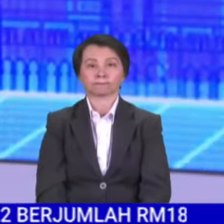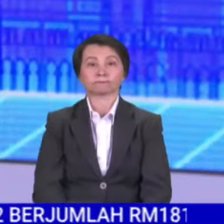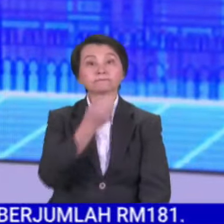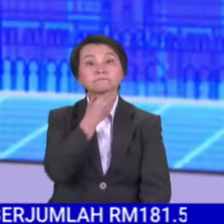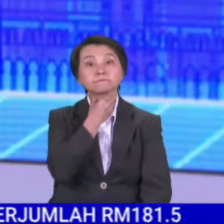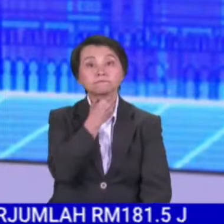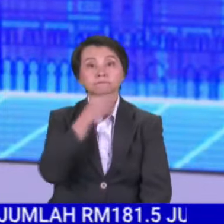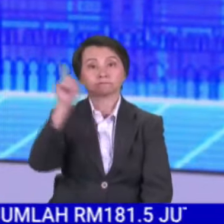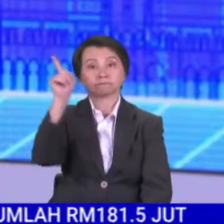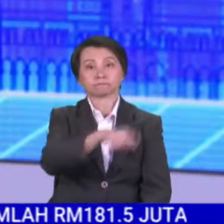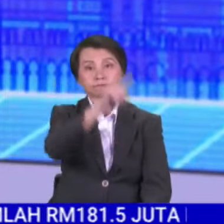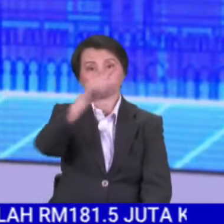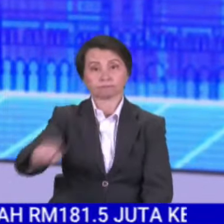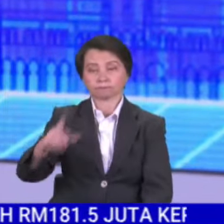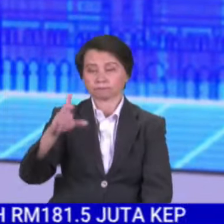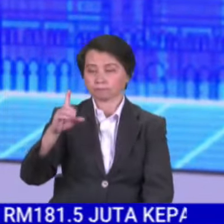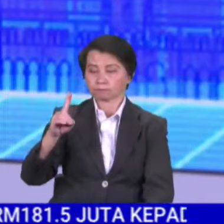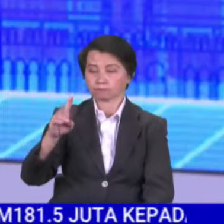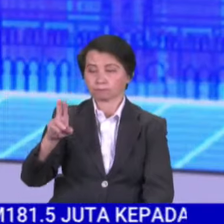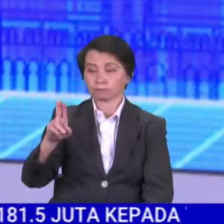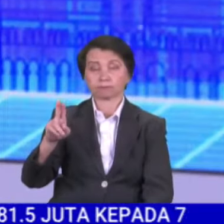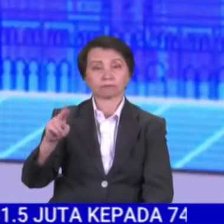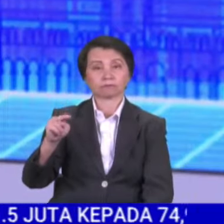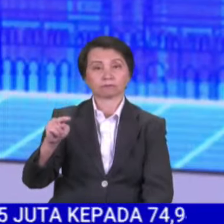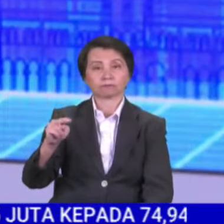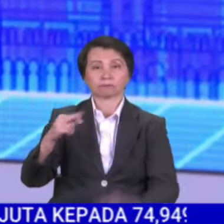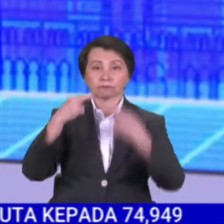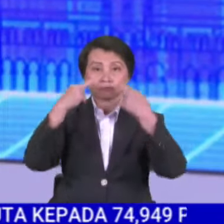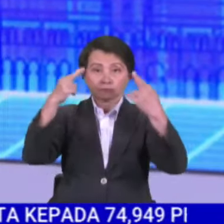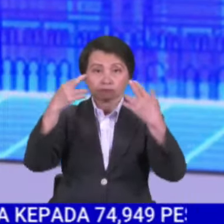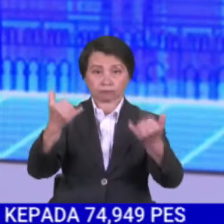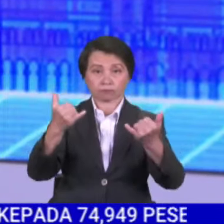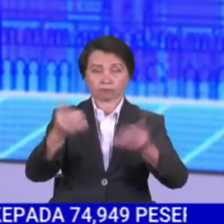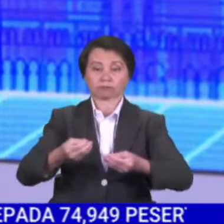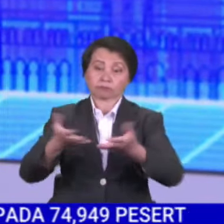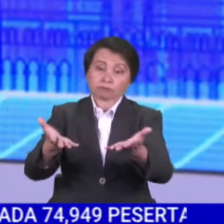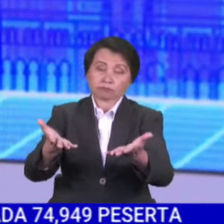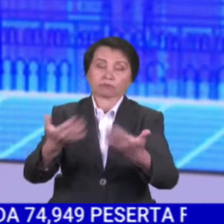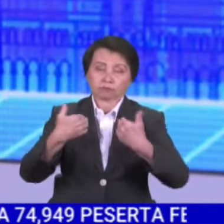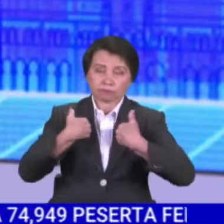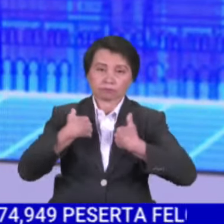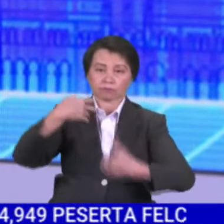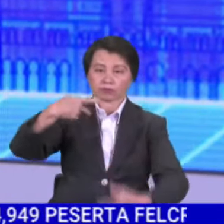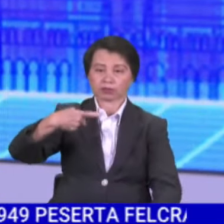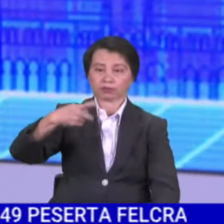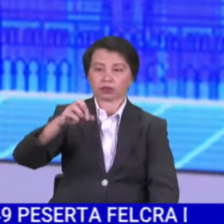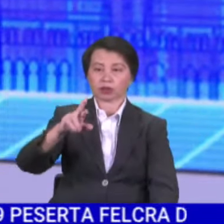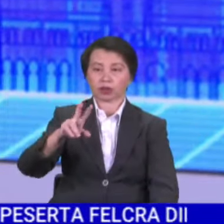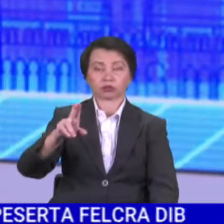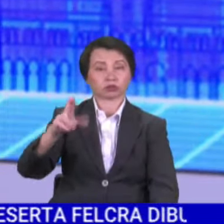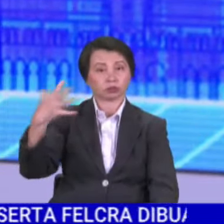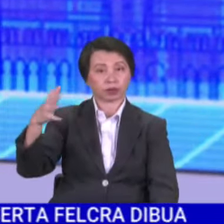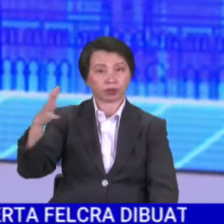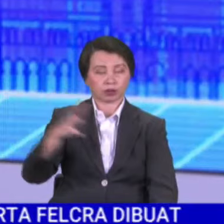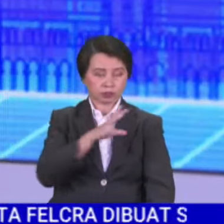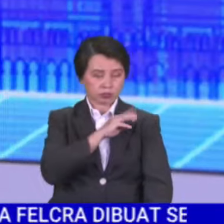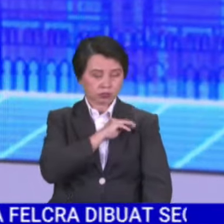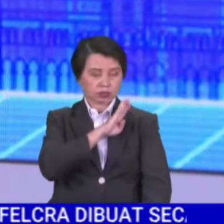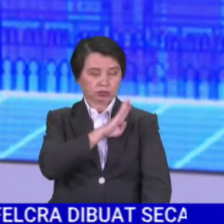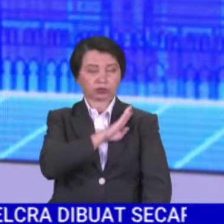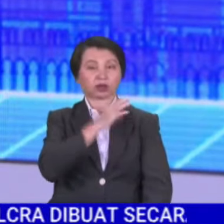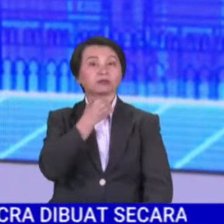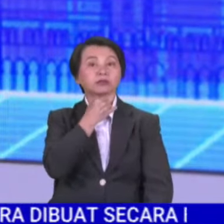Perak membubarkan Dewan Undangan Negeri DUN secara rasmi hari ini bagi memberi laluan kepada PRU15. Menteri Besar Datuk Seri